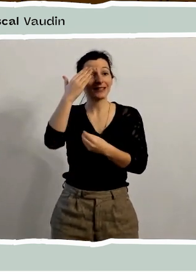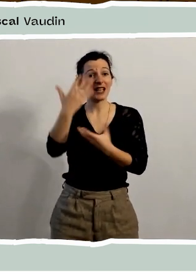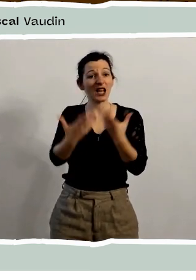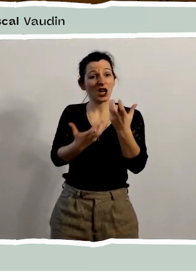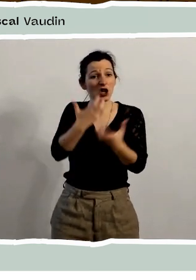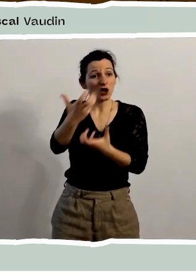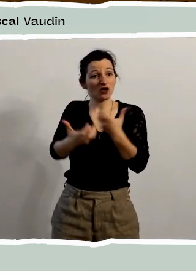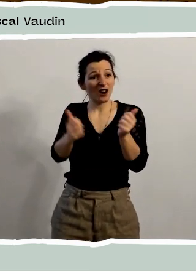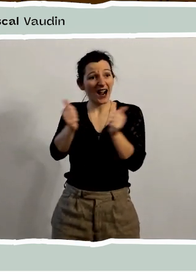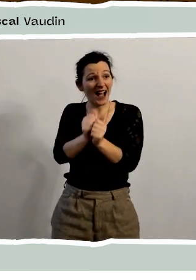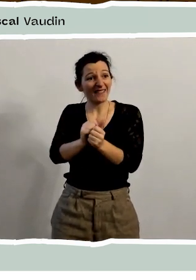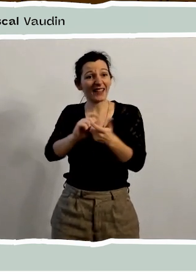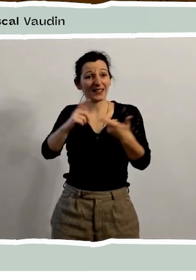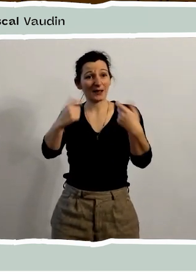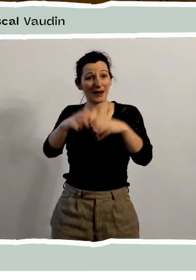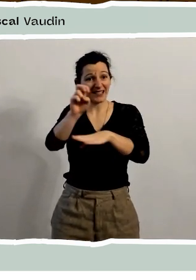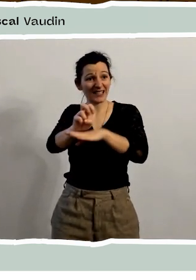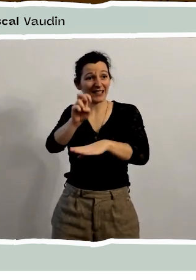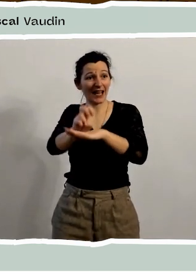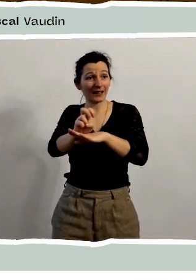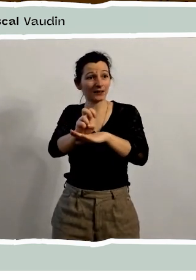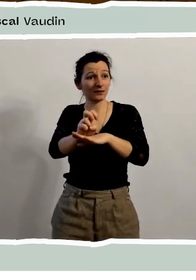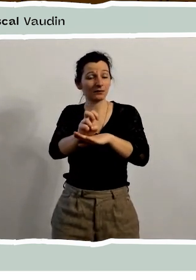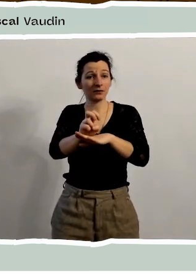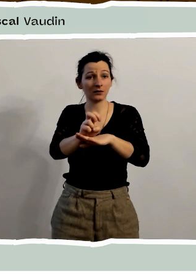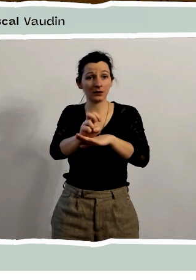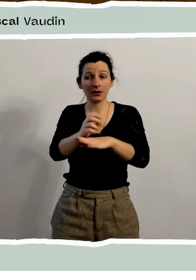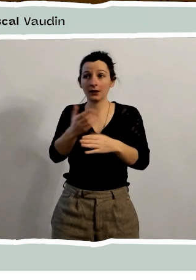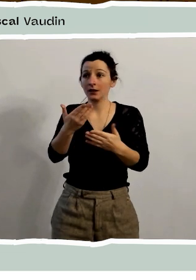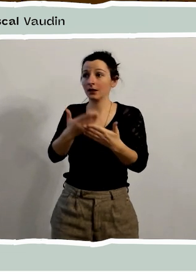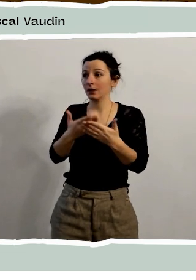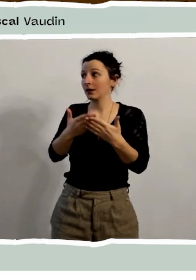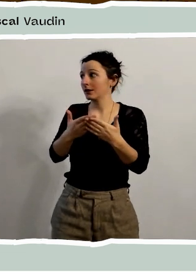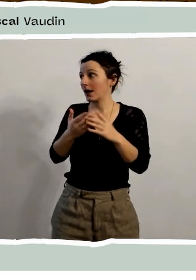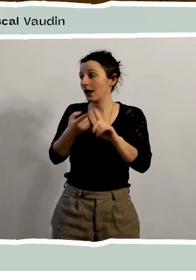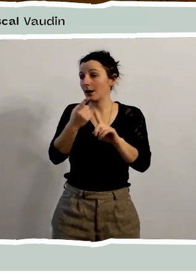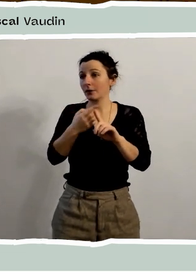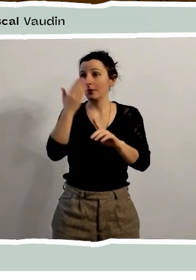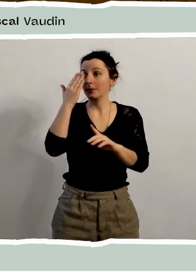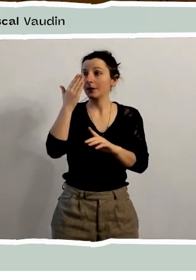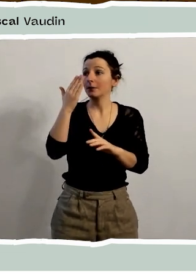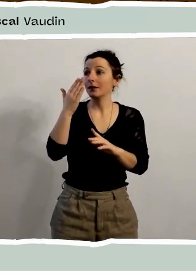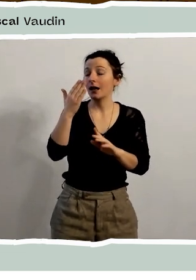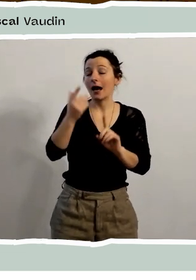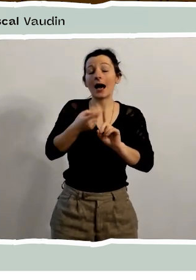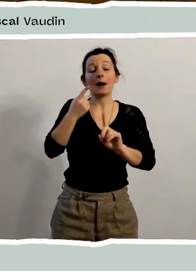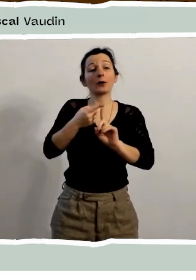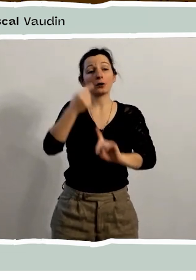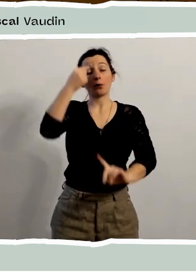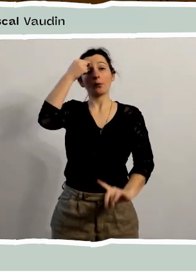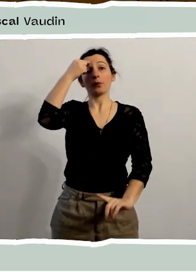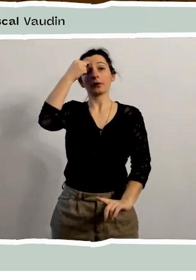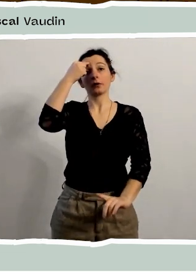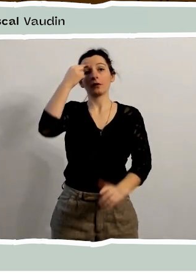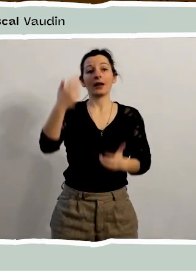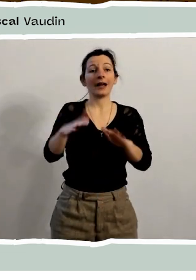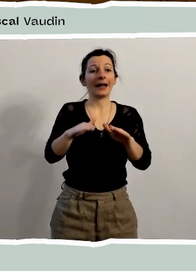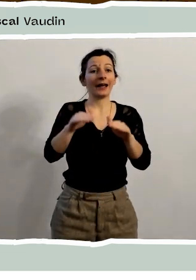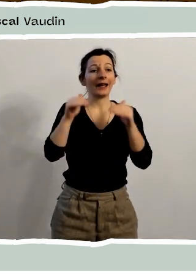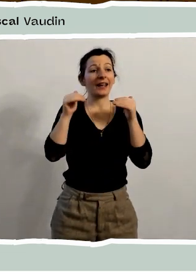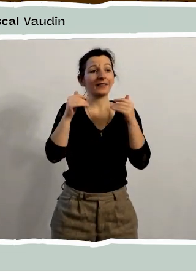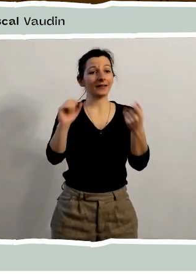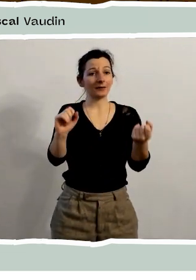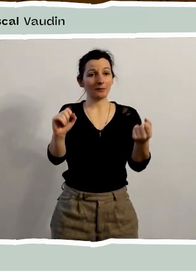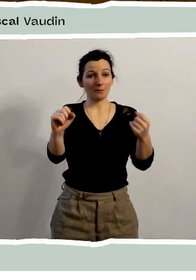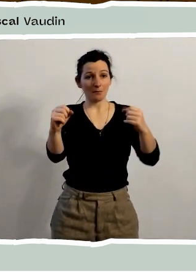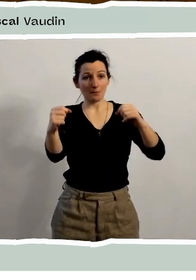chauffe. Donc, voilà, un message, si vous pouviez le retenir, c'est on va éviter de